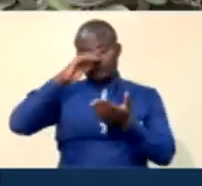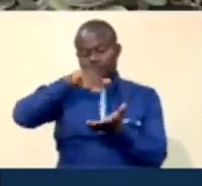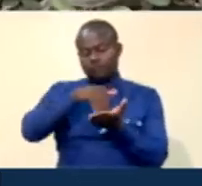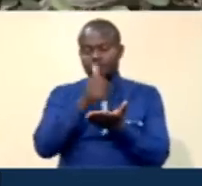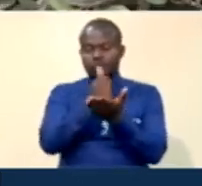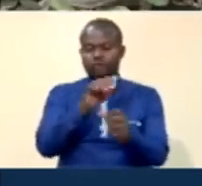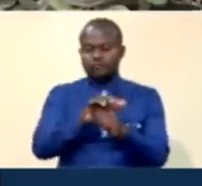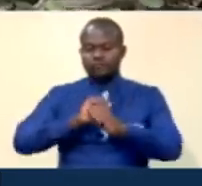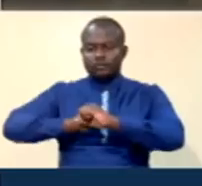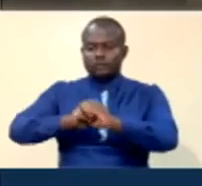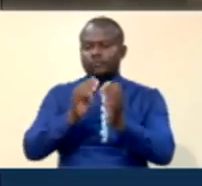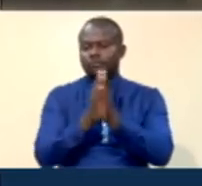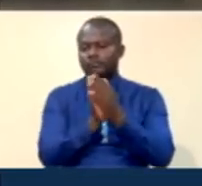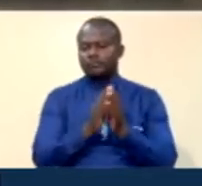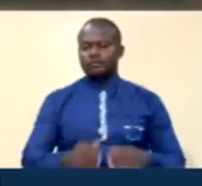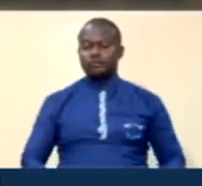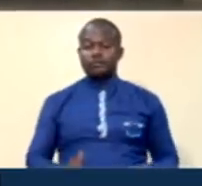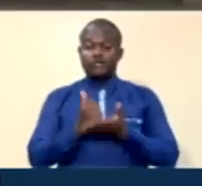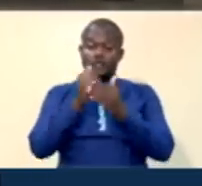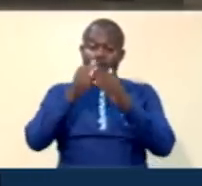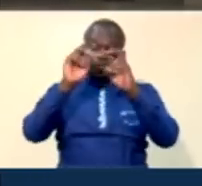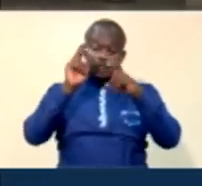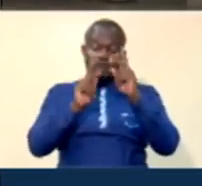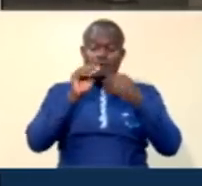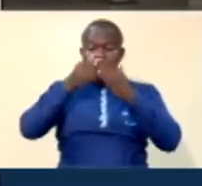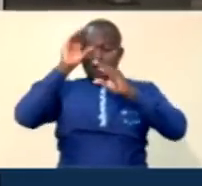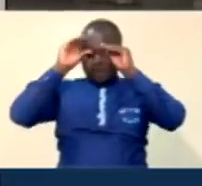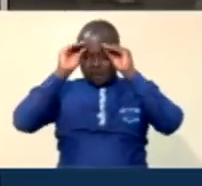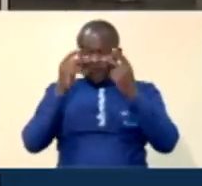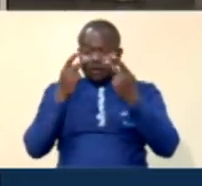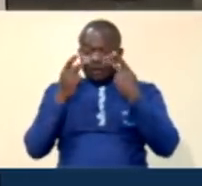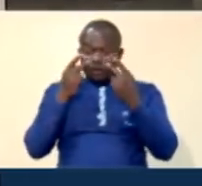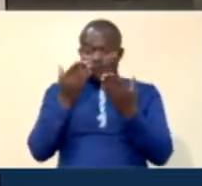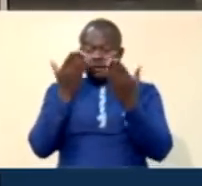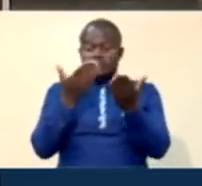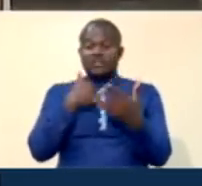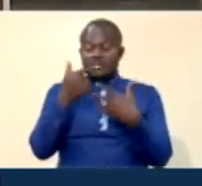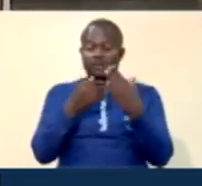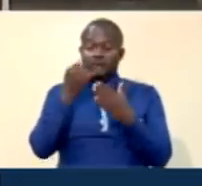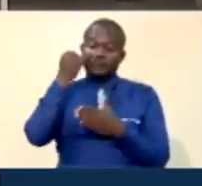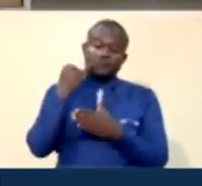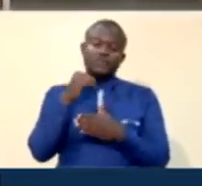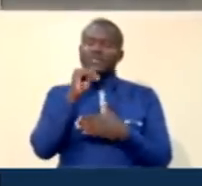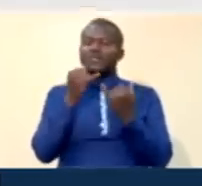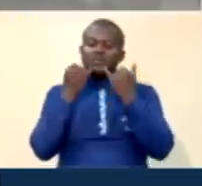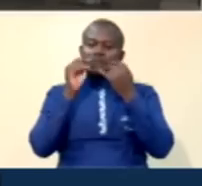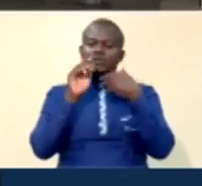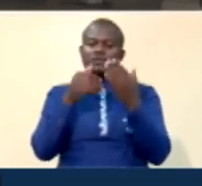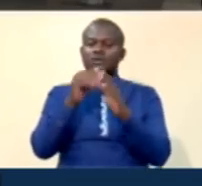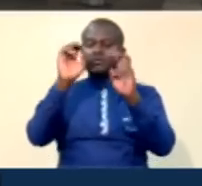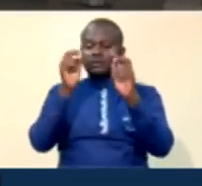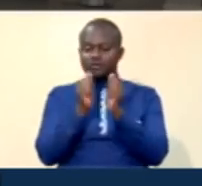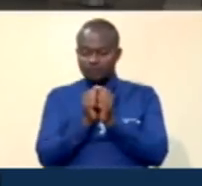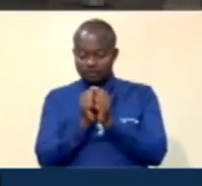mu bifasha kubungabunga amateka. Bifasha ko abantu biga bareba bafite ibintu bifatika, atari kubwira abantu gusa,